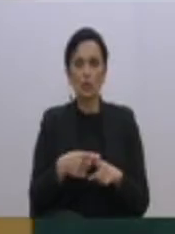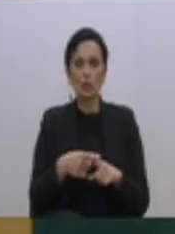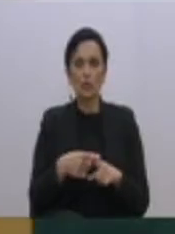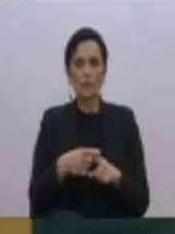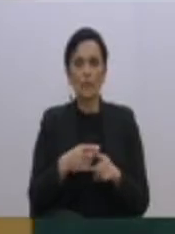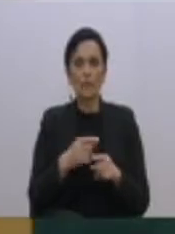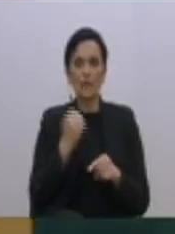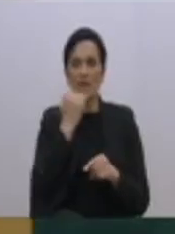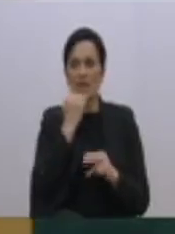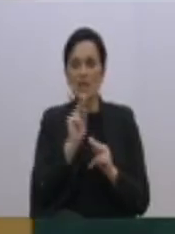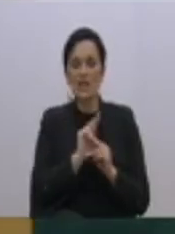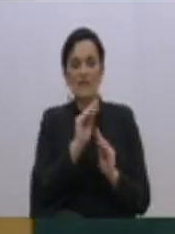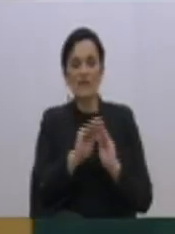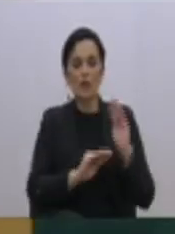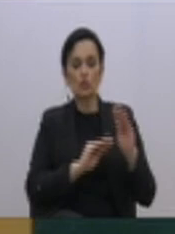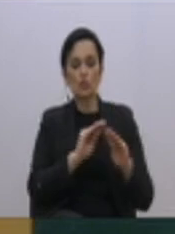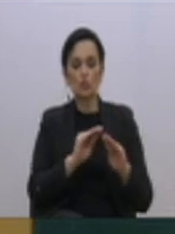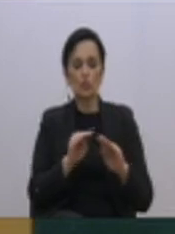არის ინფრასტრუქტურული პრობლემა.